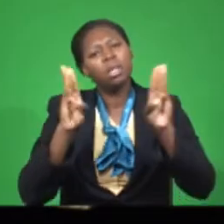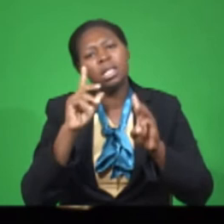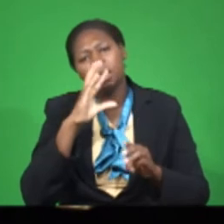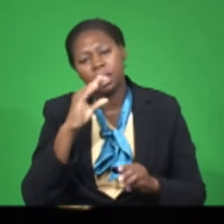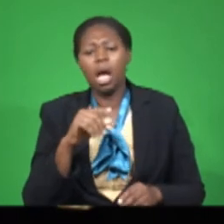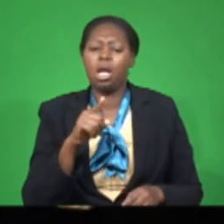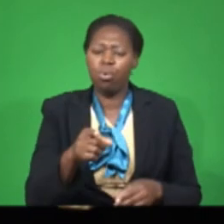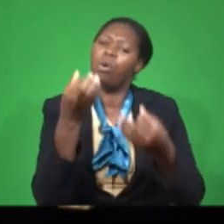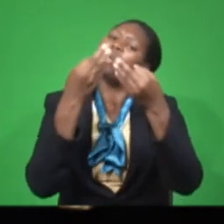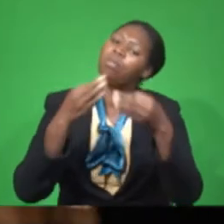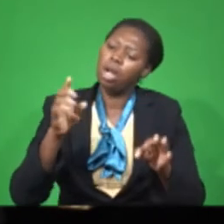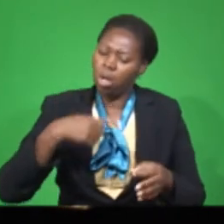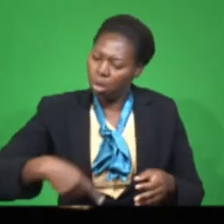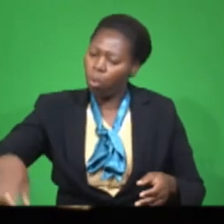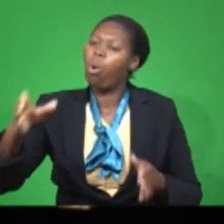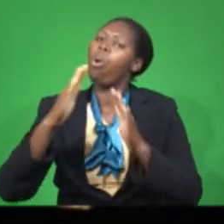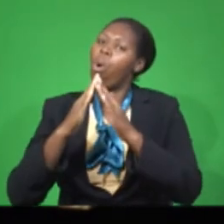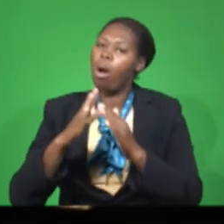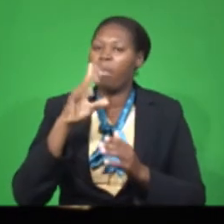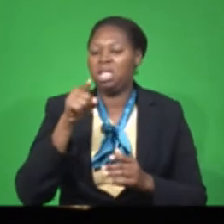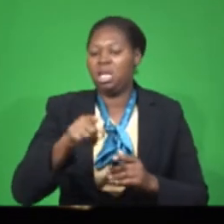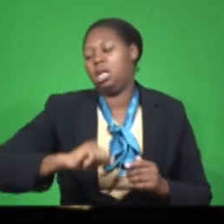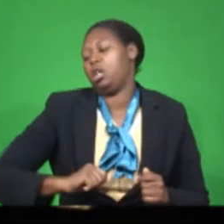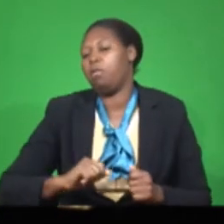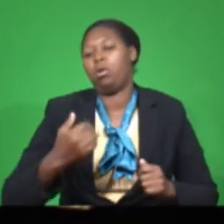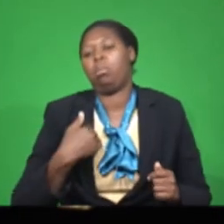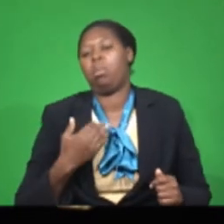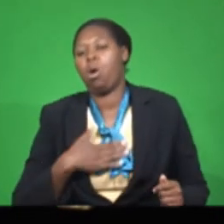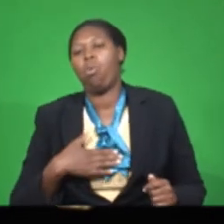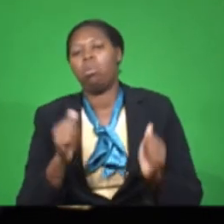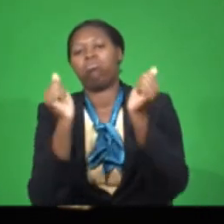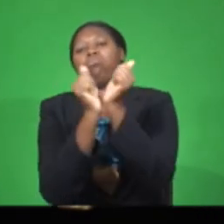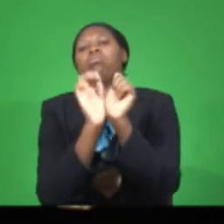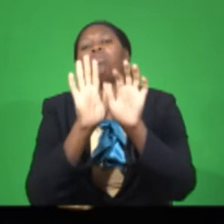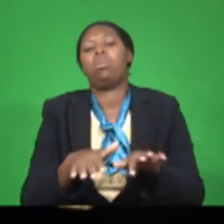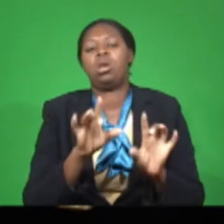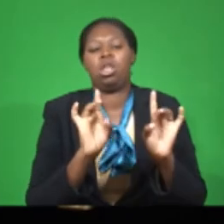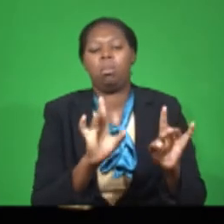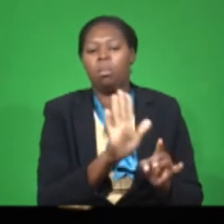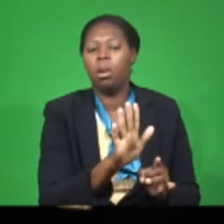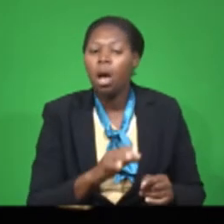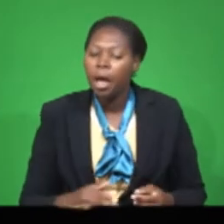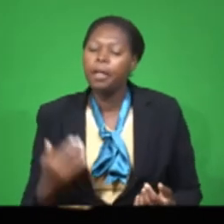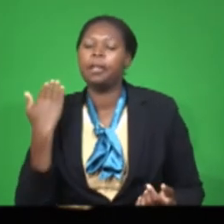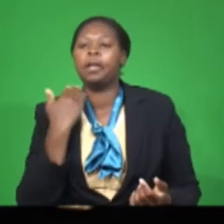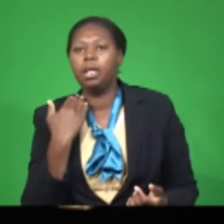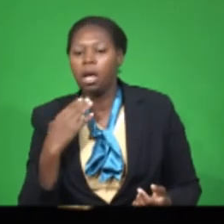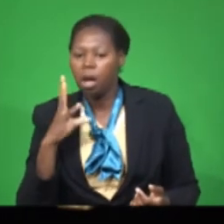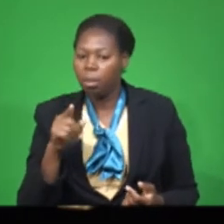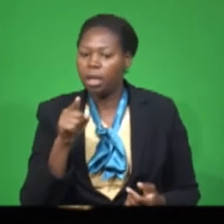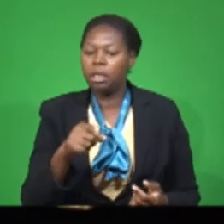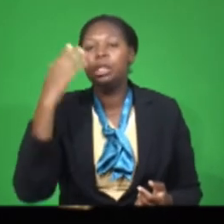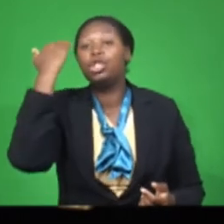Supreme Court ka. Anga ari judge ainzi John Marshall. Ndobva atora nyaya iyayi.